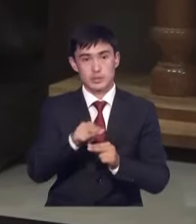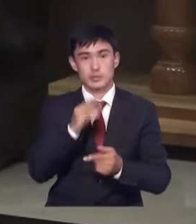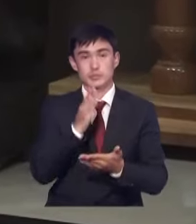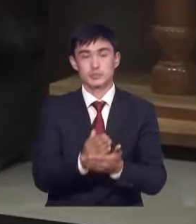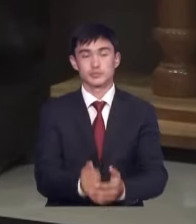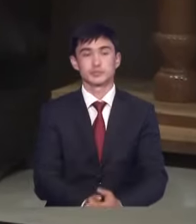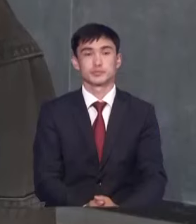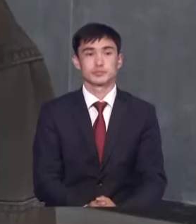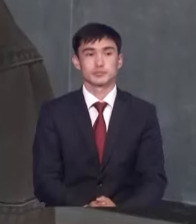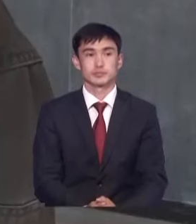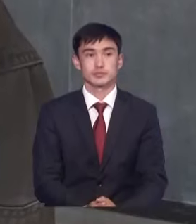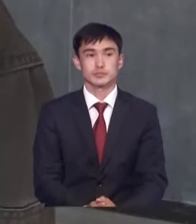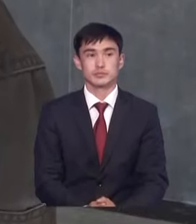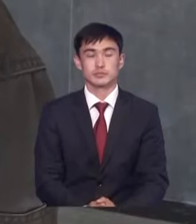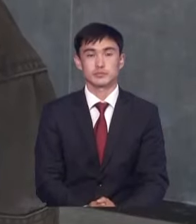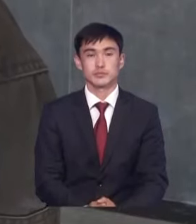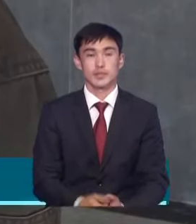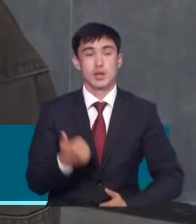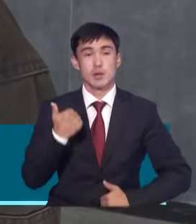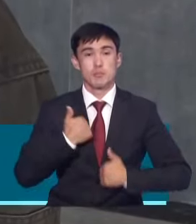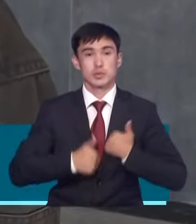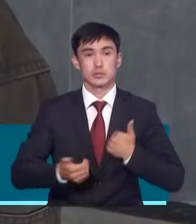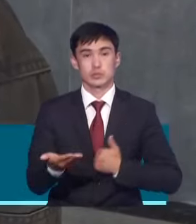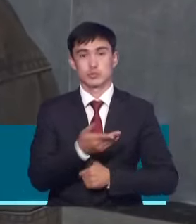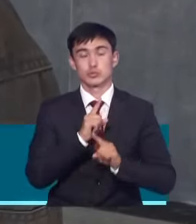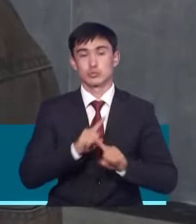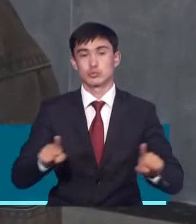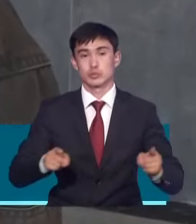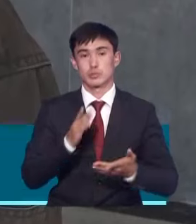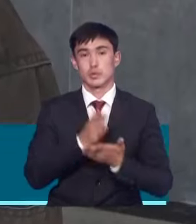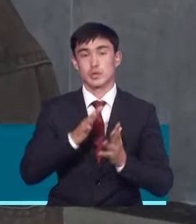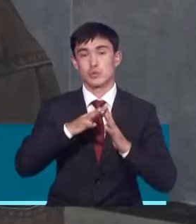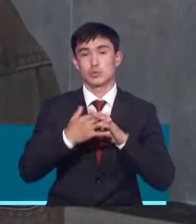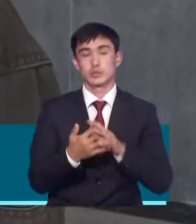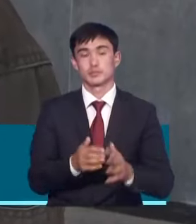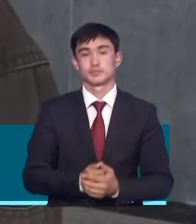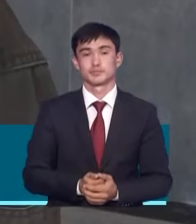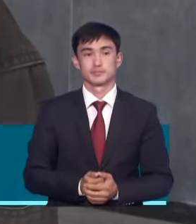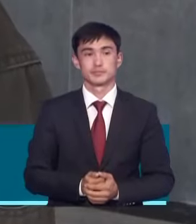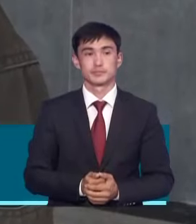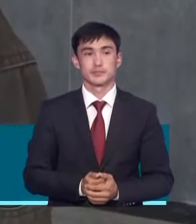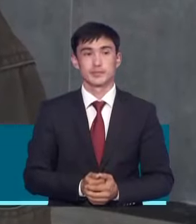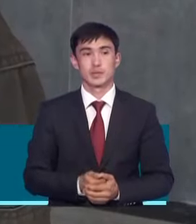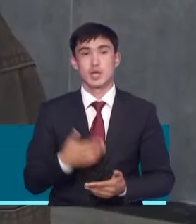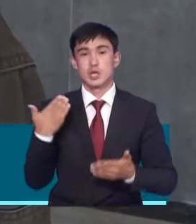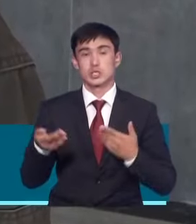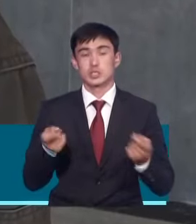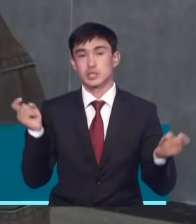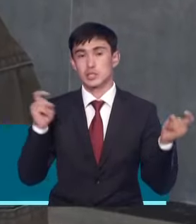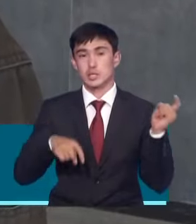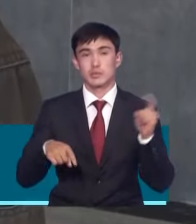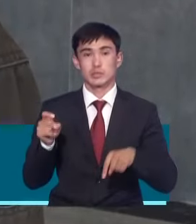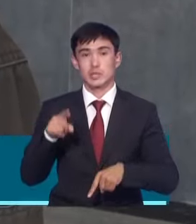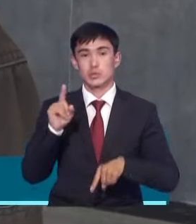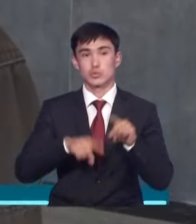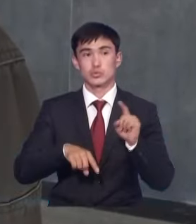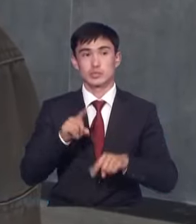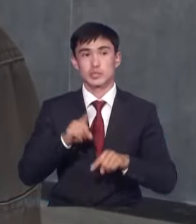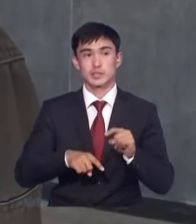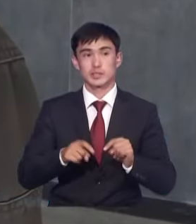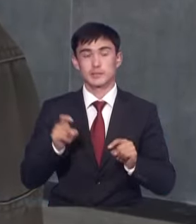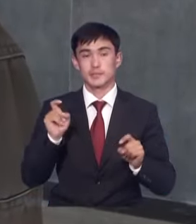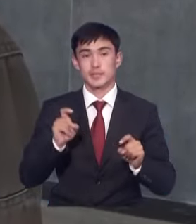ие. Мақтан тұтамын, осындай музей бар екеніне ауылда. Жан жақтан келіп атқан ағайын туысқандар